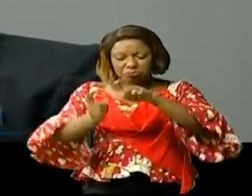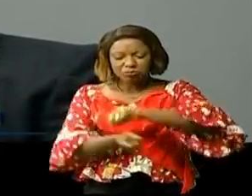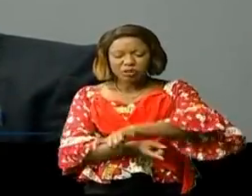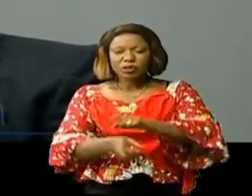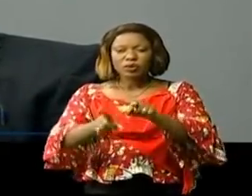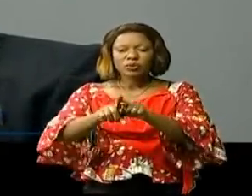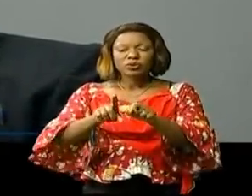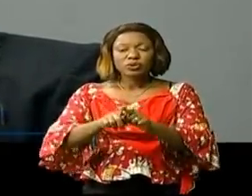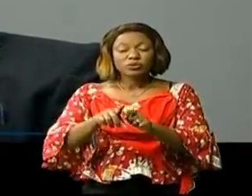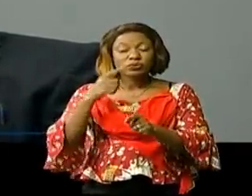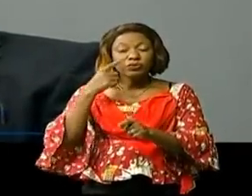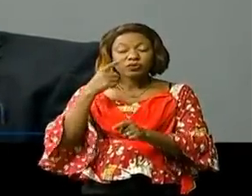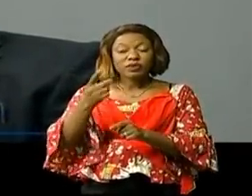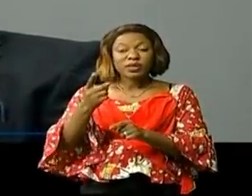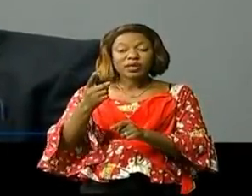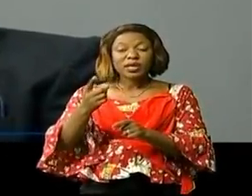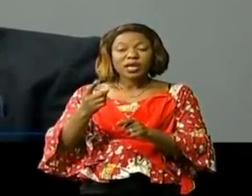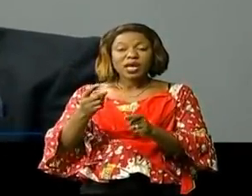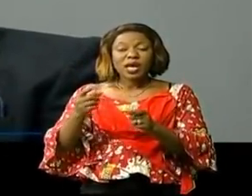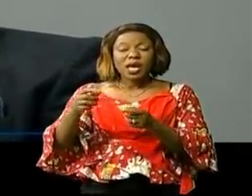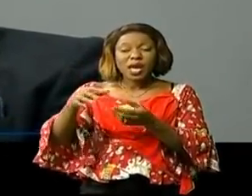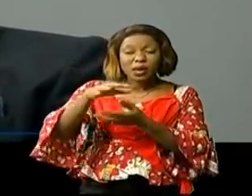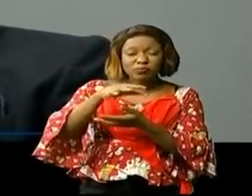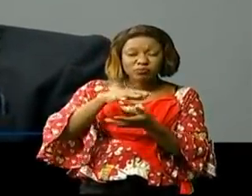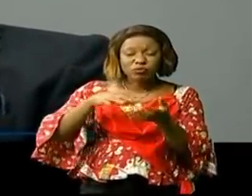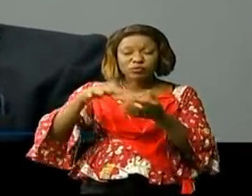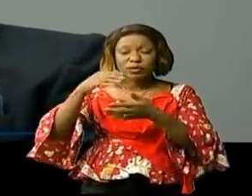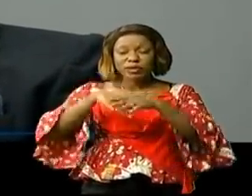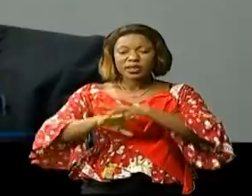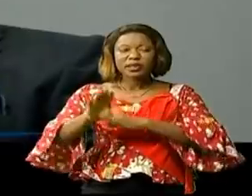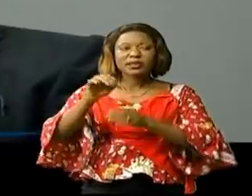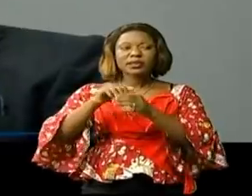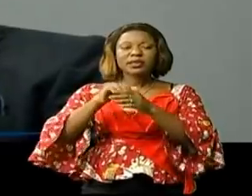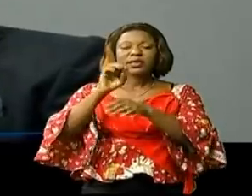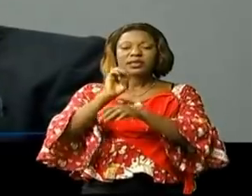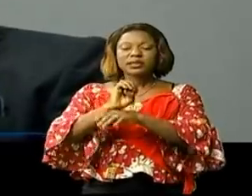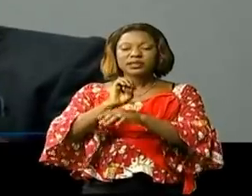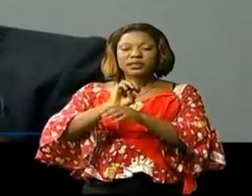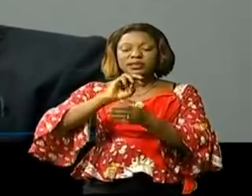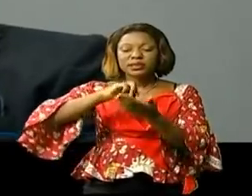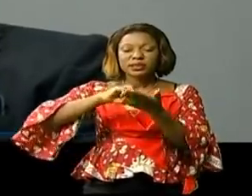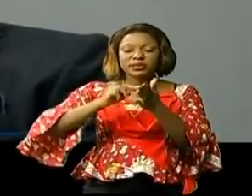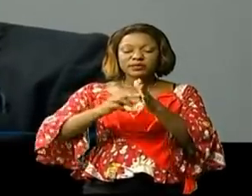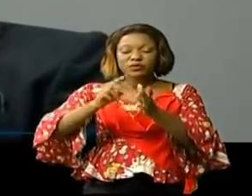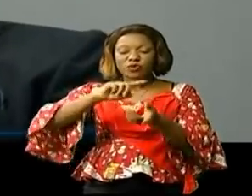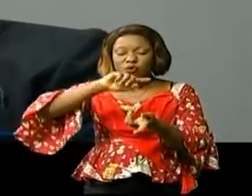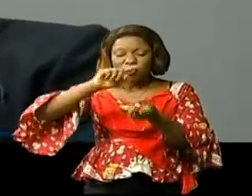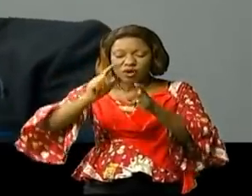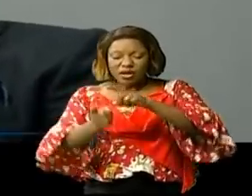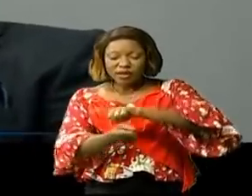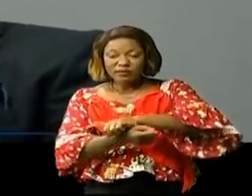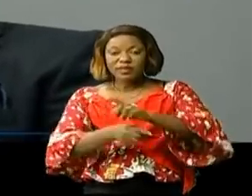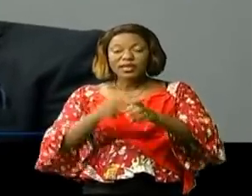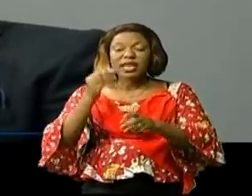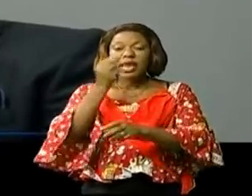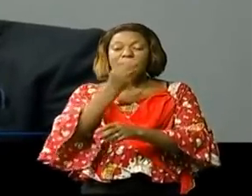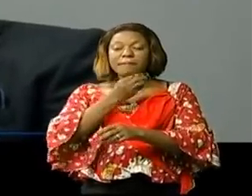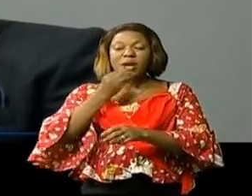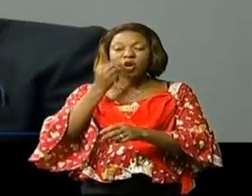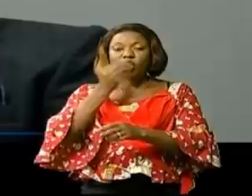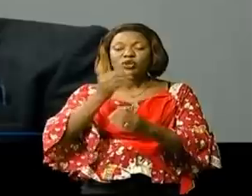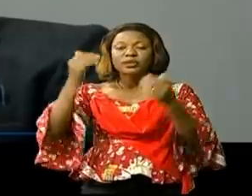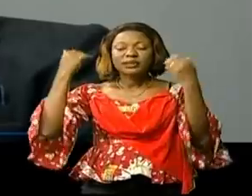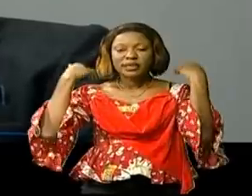un mouvement qui entre aussi dans l'Église, et on renverse la parole du Seigneur, on rejette les valeurs qui sont